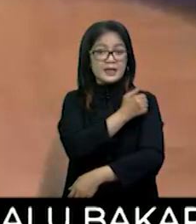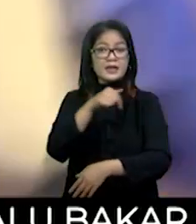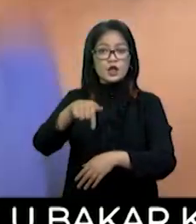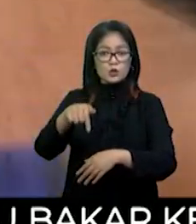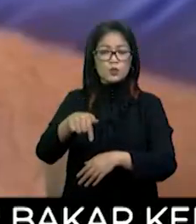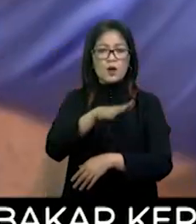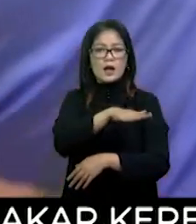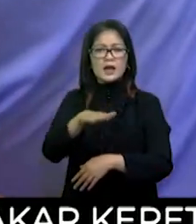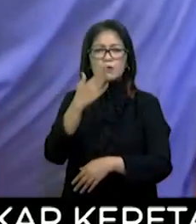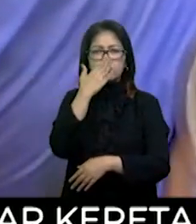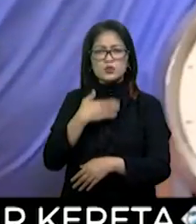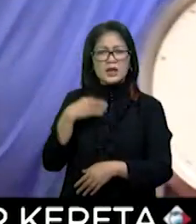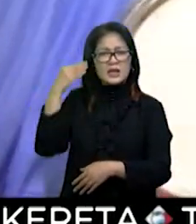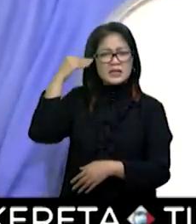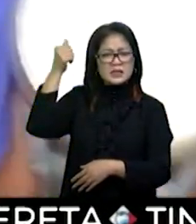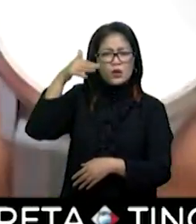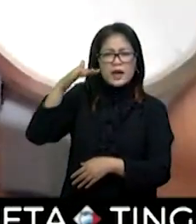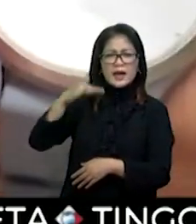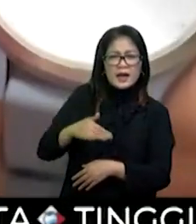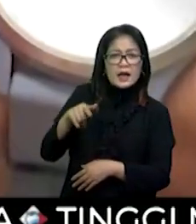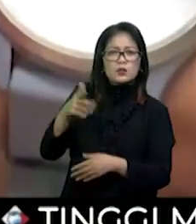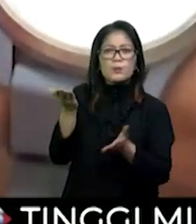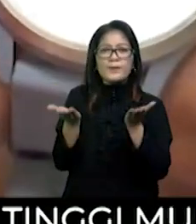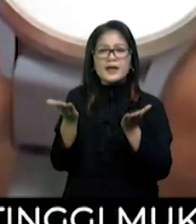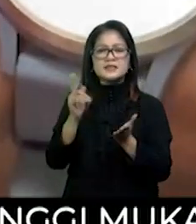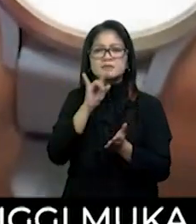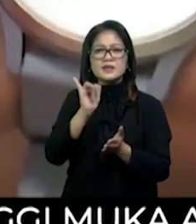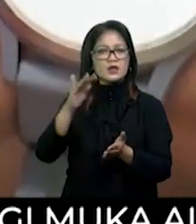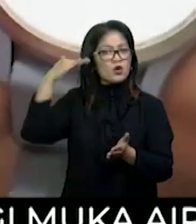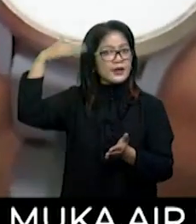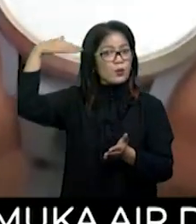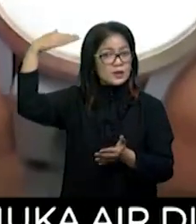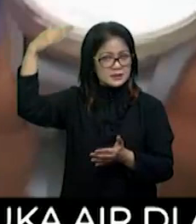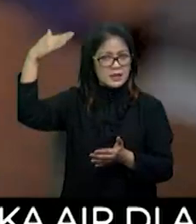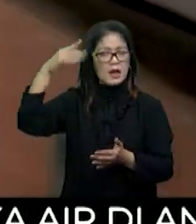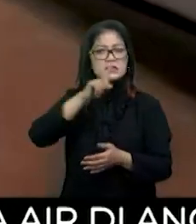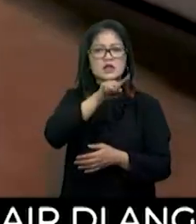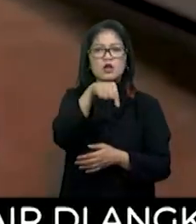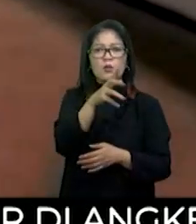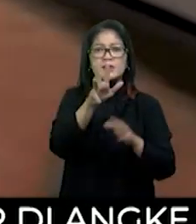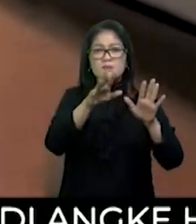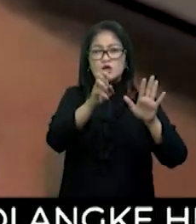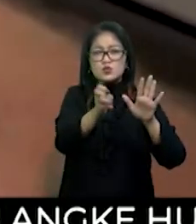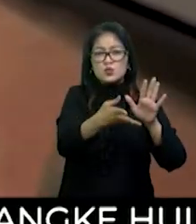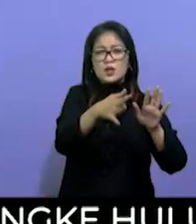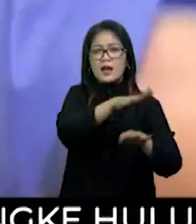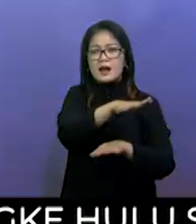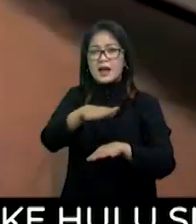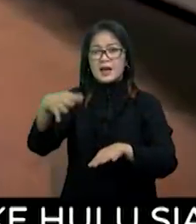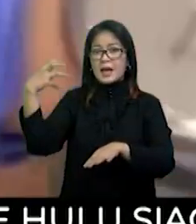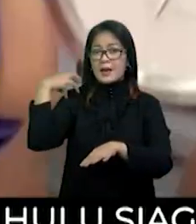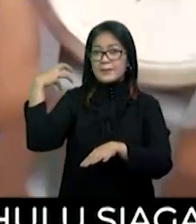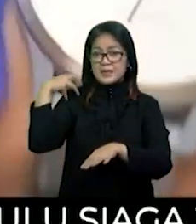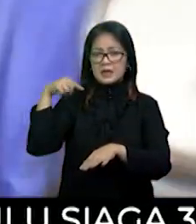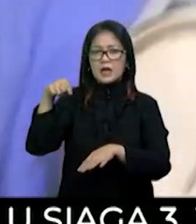memiliki risiko lebih rendah dibandingkan orang dewasa, namun 1,9 juta anak di Amerika Serikat terpapar COVID-19, di